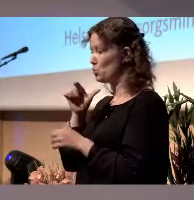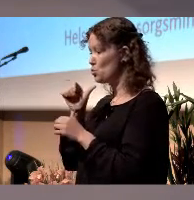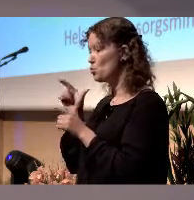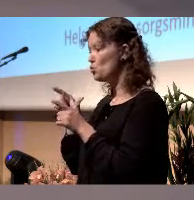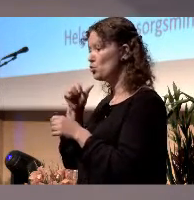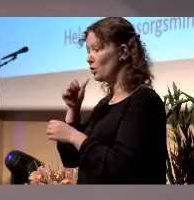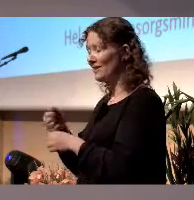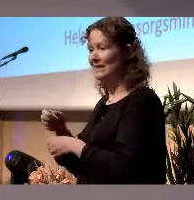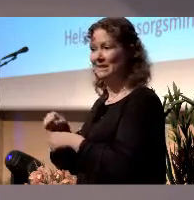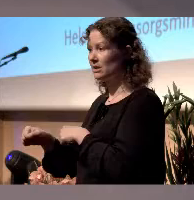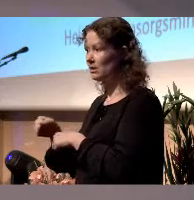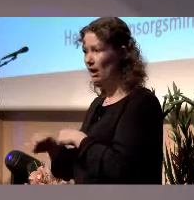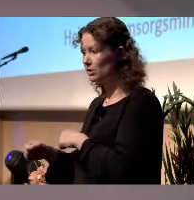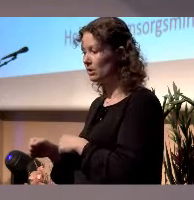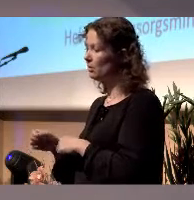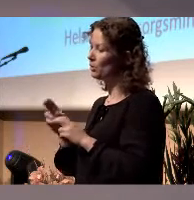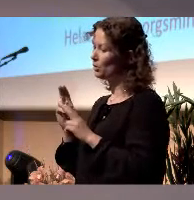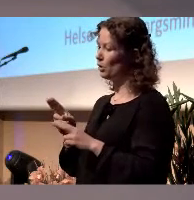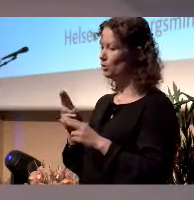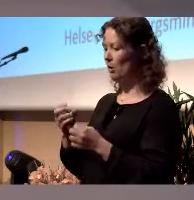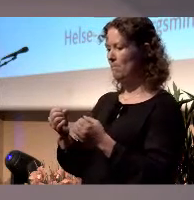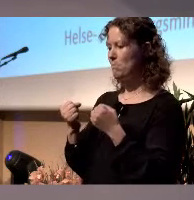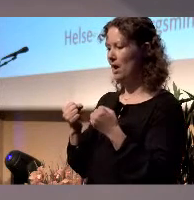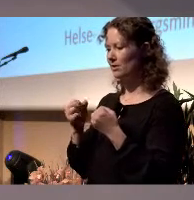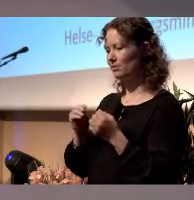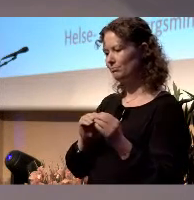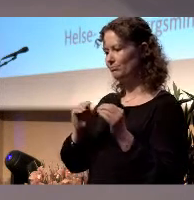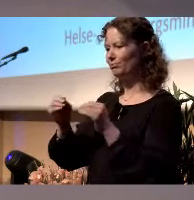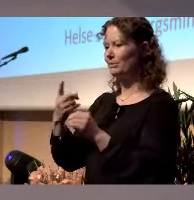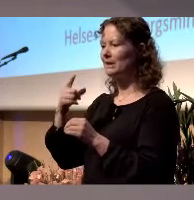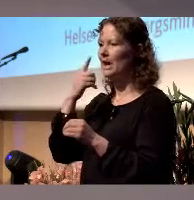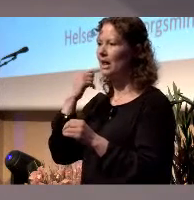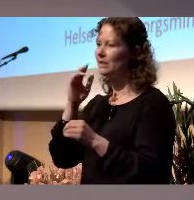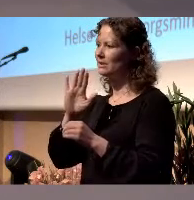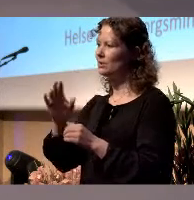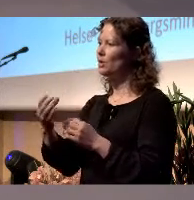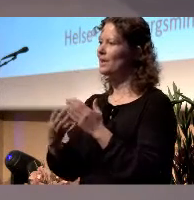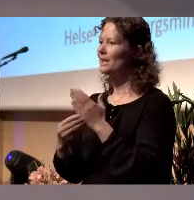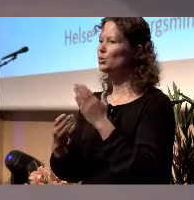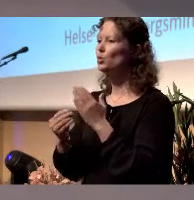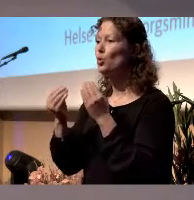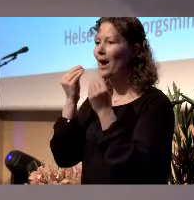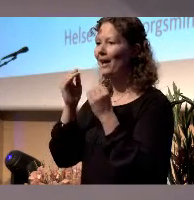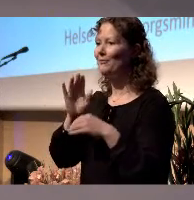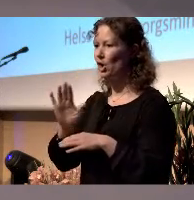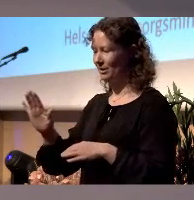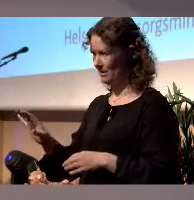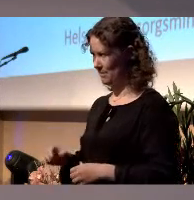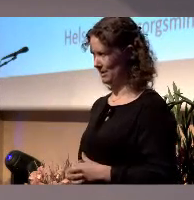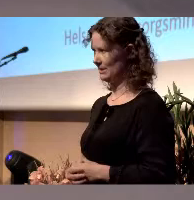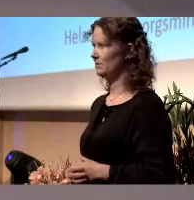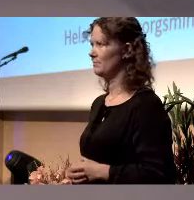slitasje. Vi flytter faktisk også makt til eldre med ressurser og erfaring.